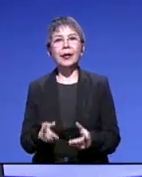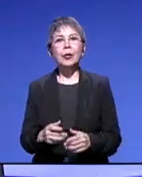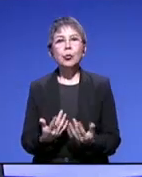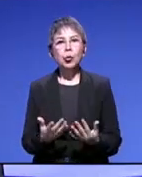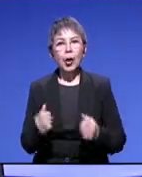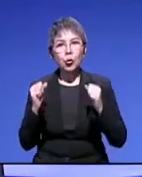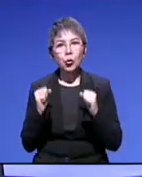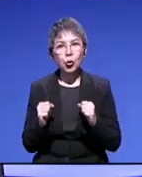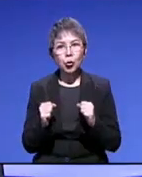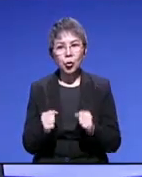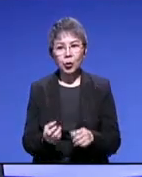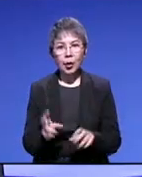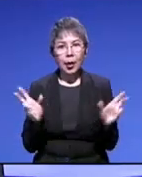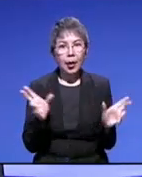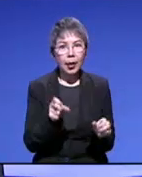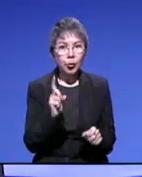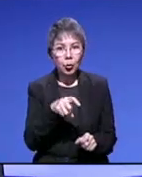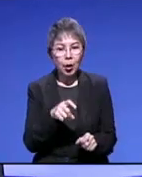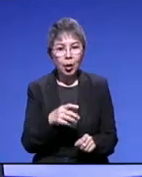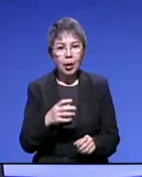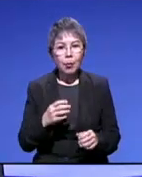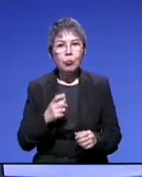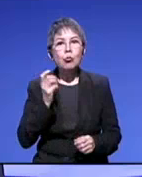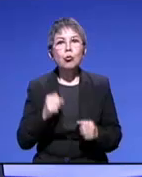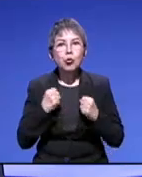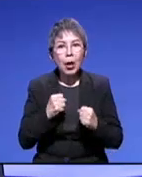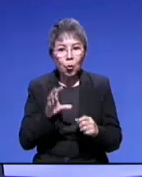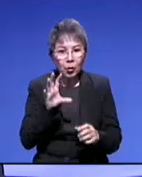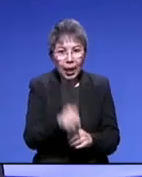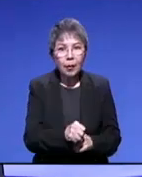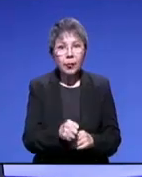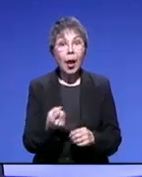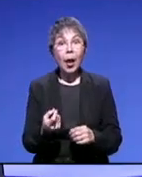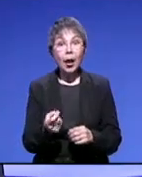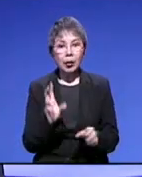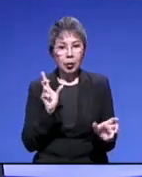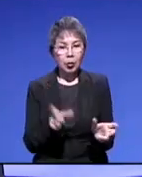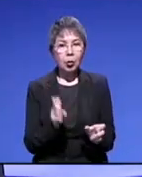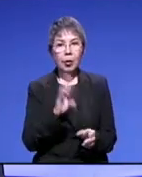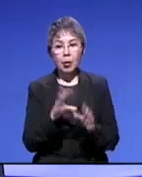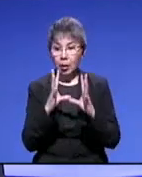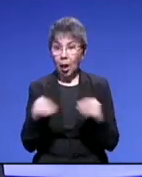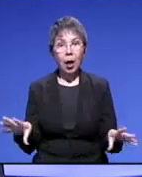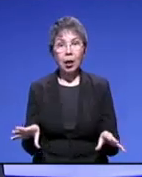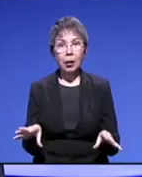penumpang yang duduk dekat munculnya kalajengking ini rame-rame berusaha menangkap, tapi tiba-tiba dia menghilang. Menghilang begitu saja.